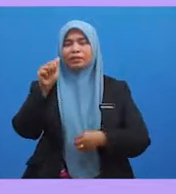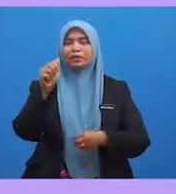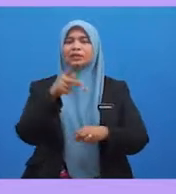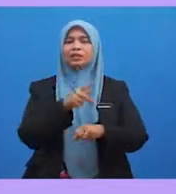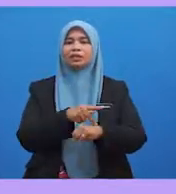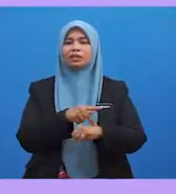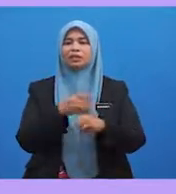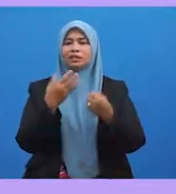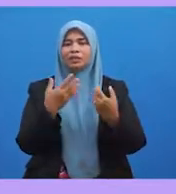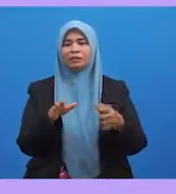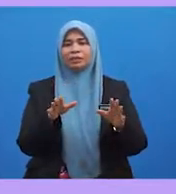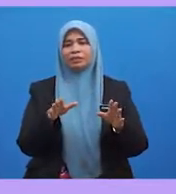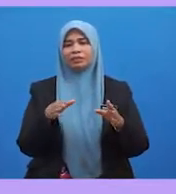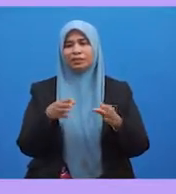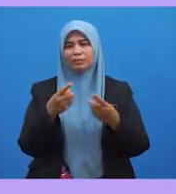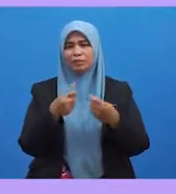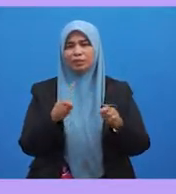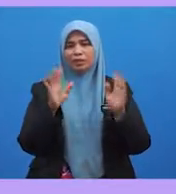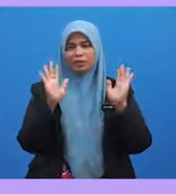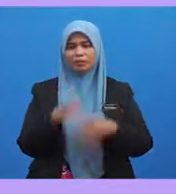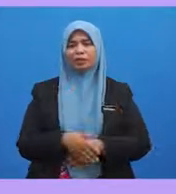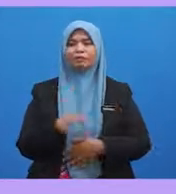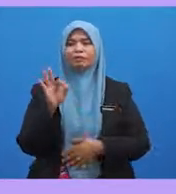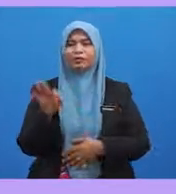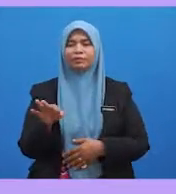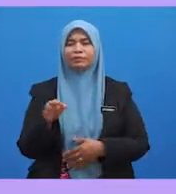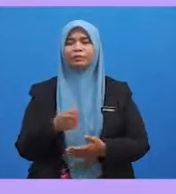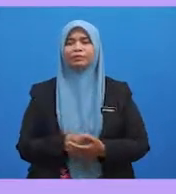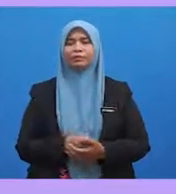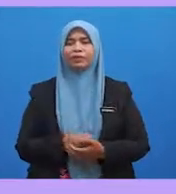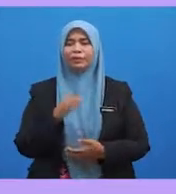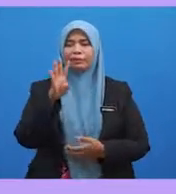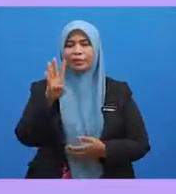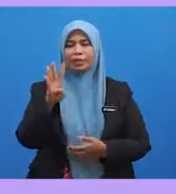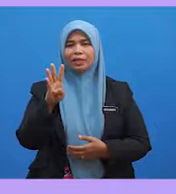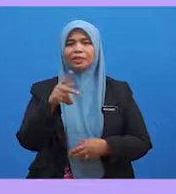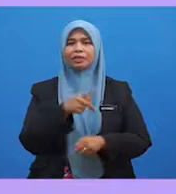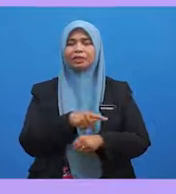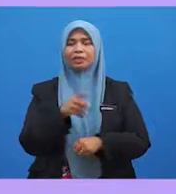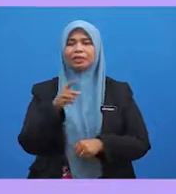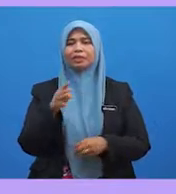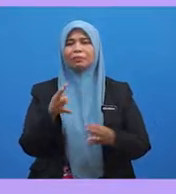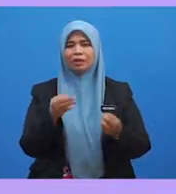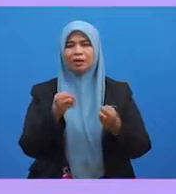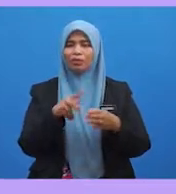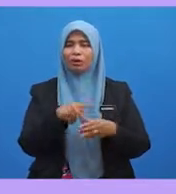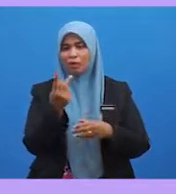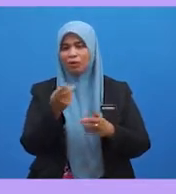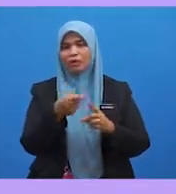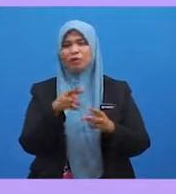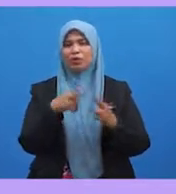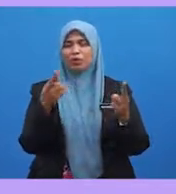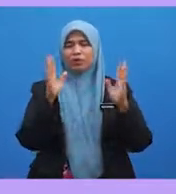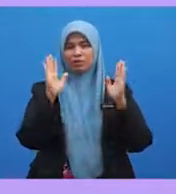masjid? A. Ketika selepas selesai menunaikan solat fardu. B.